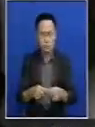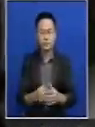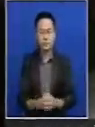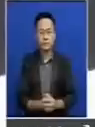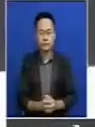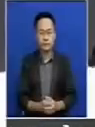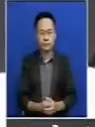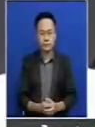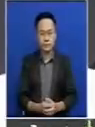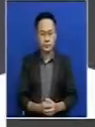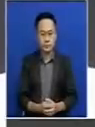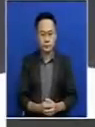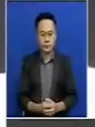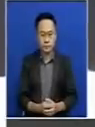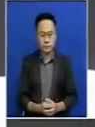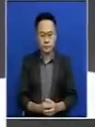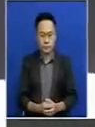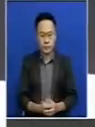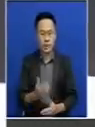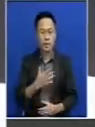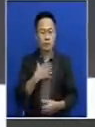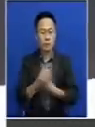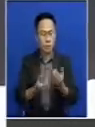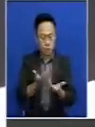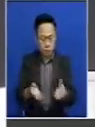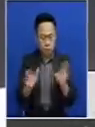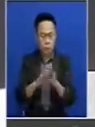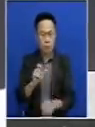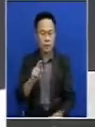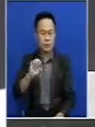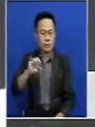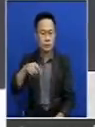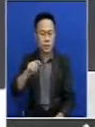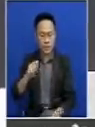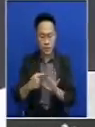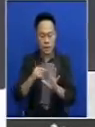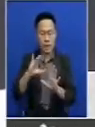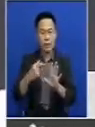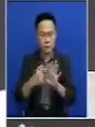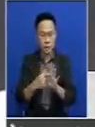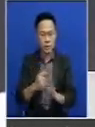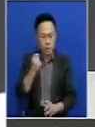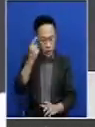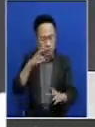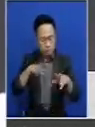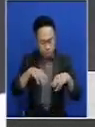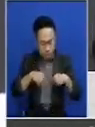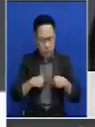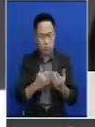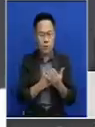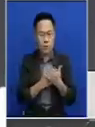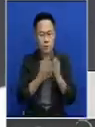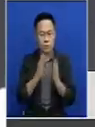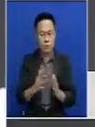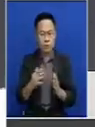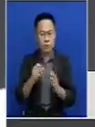ตอยู ่พวกเราครอบครัวศิลปอาชาก็ได้ตระหนักในความรักที่คนสุพรรณทุกตำบ